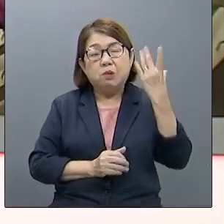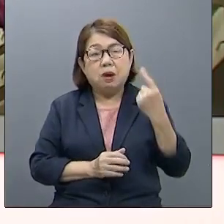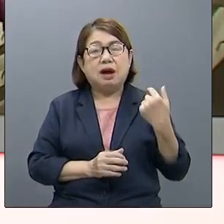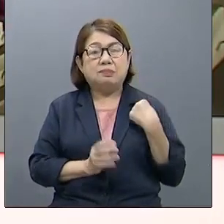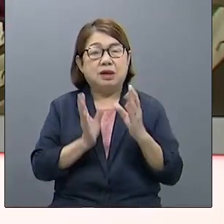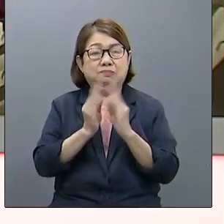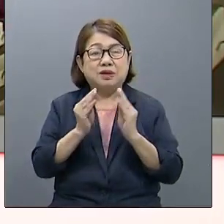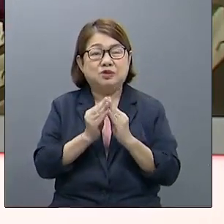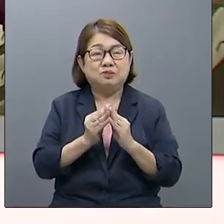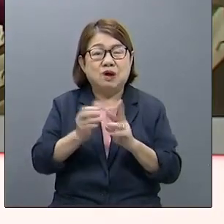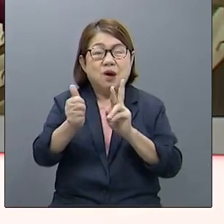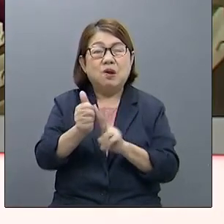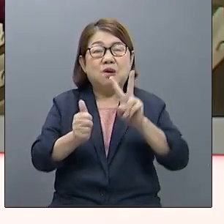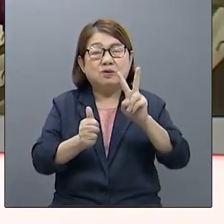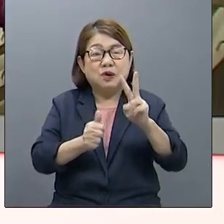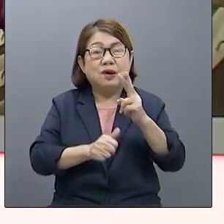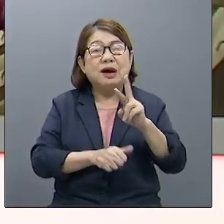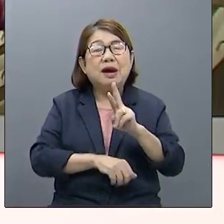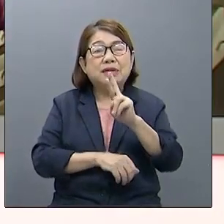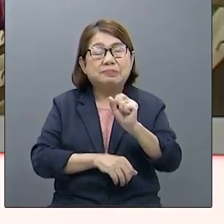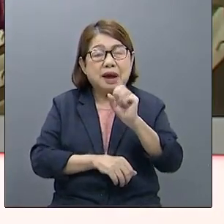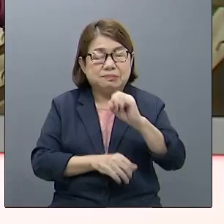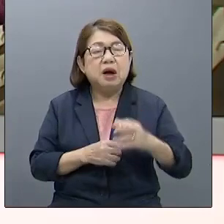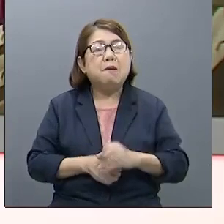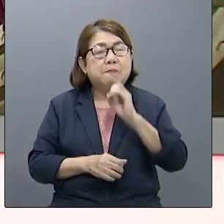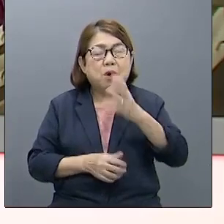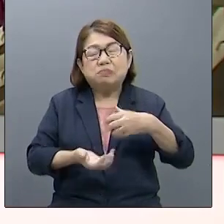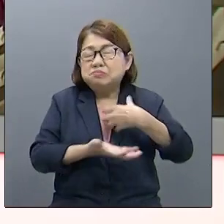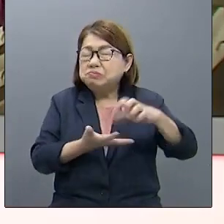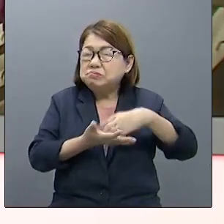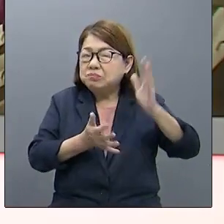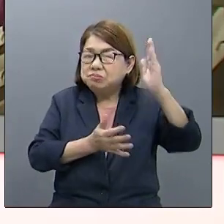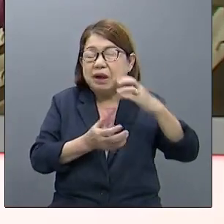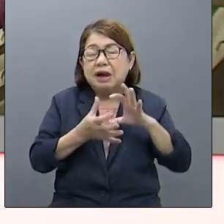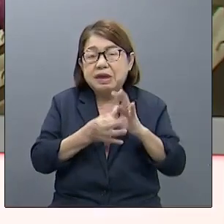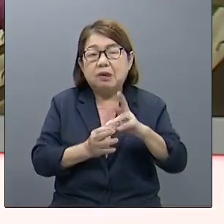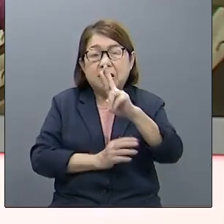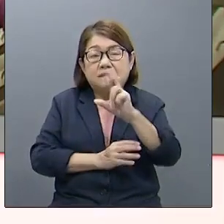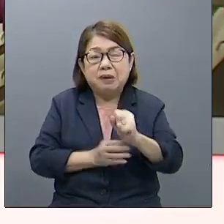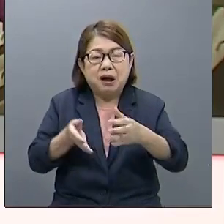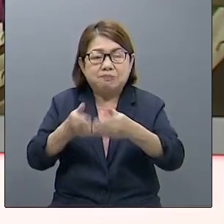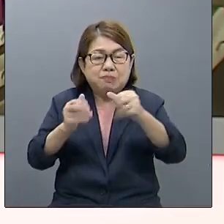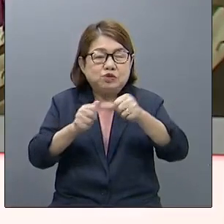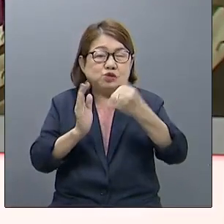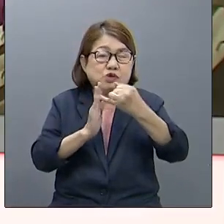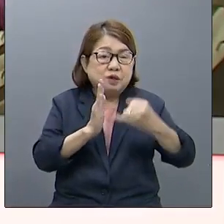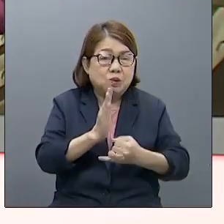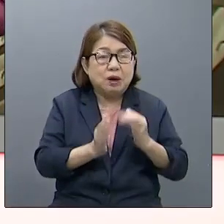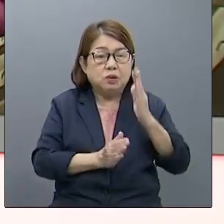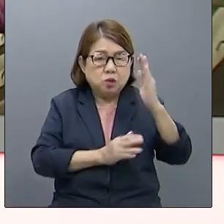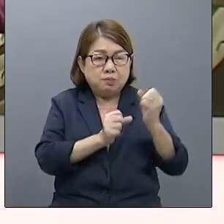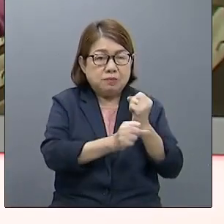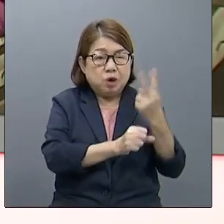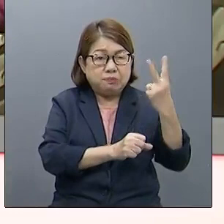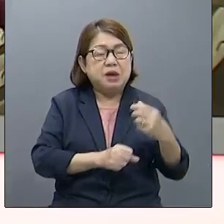ของรองพิเชษฐ์มีการพูดคุยกันถึงรัฐสภาจังหวัดว่าหลัง 2ปีไปแล้วงบประมาณที่ว่านี้จะวางโครงสร้าง